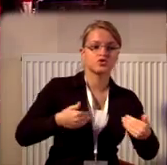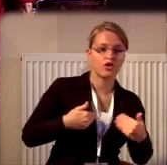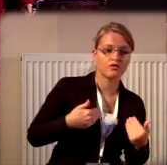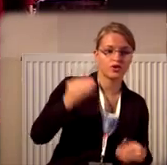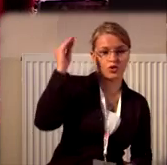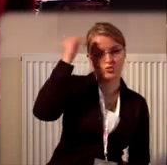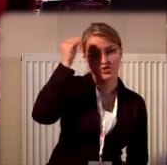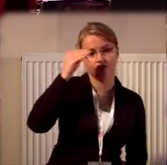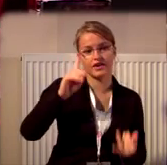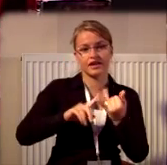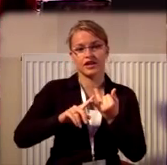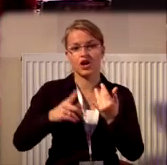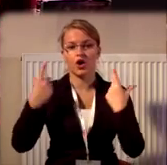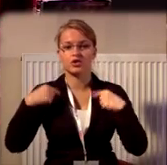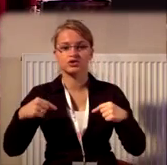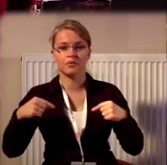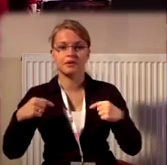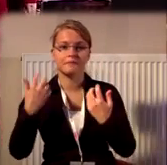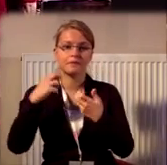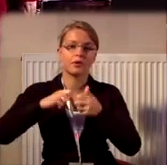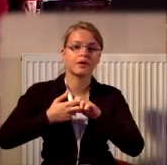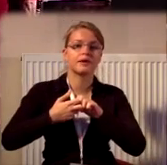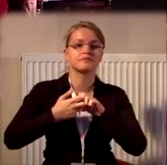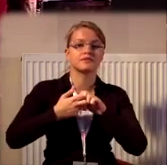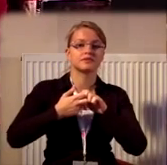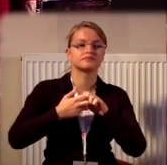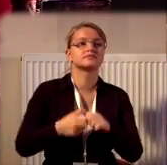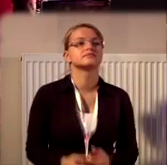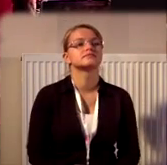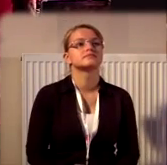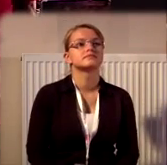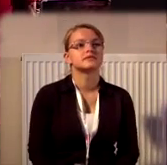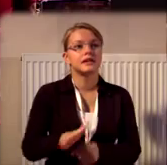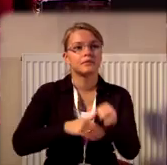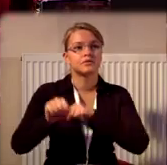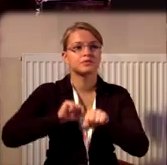uczniowie i równocześnie uczniowie z jakimiś problemami, dysfunkcjami.